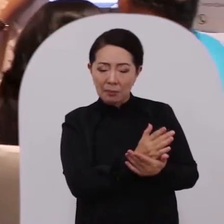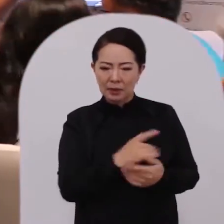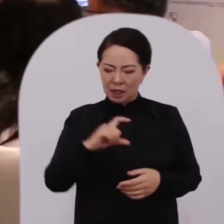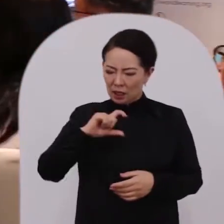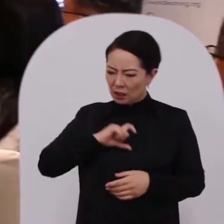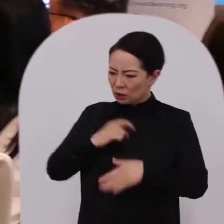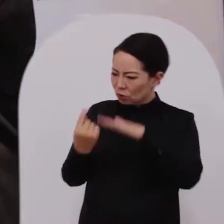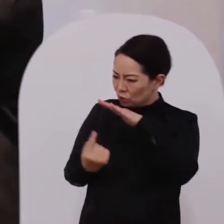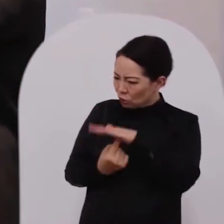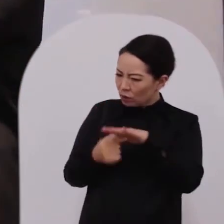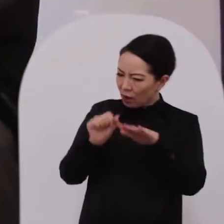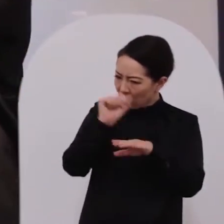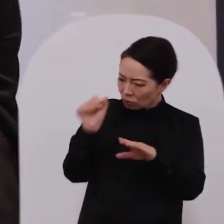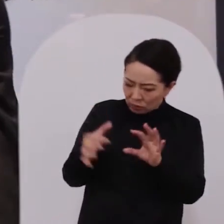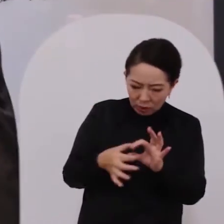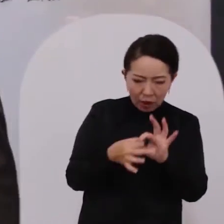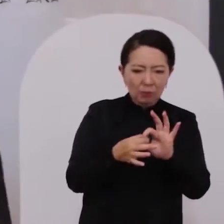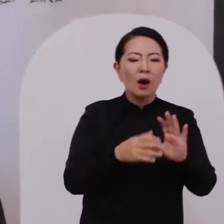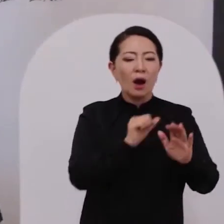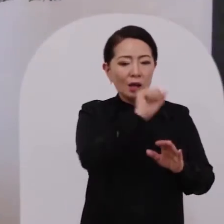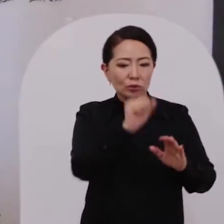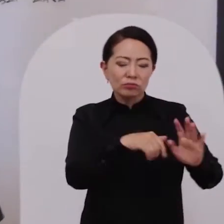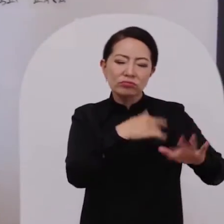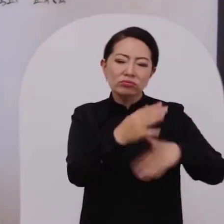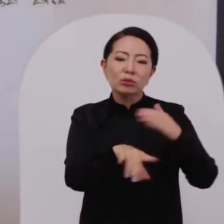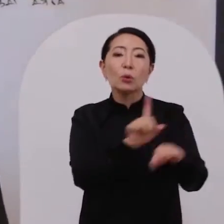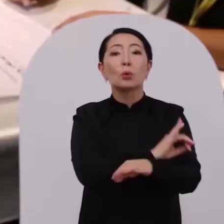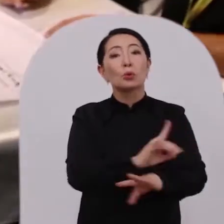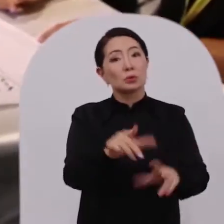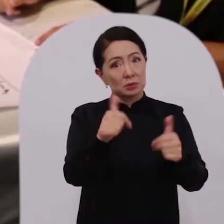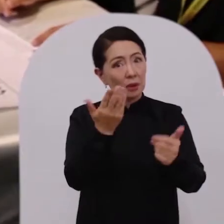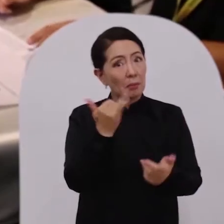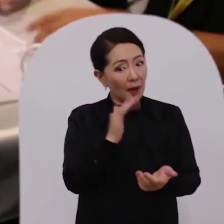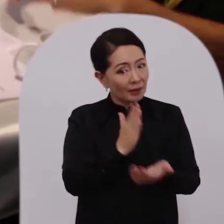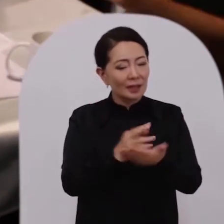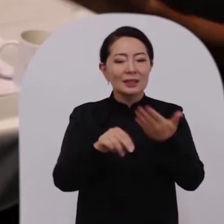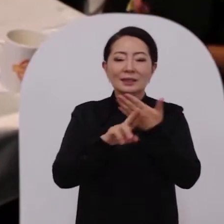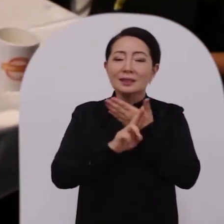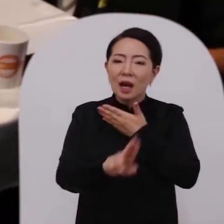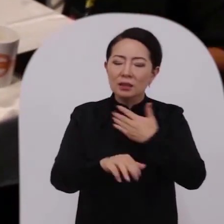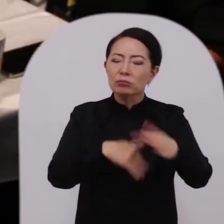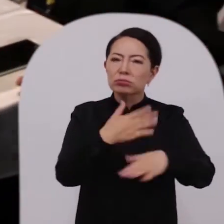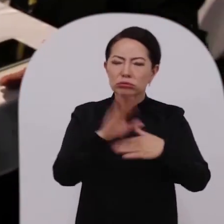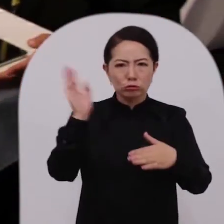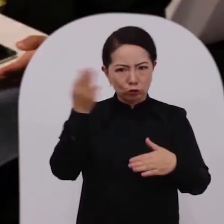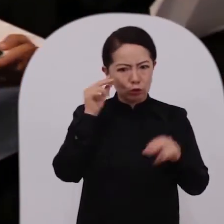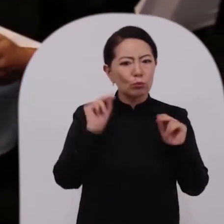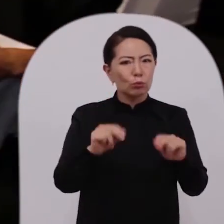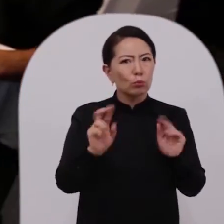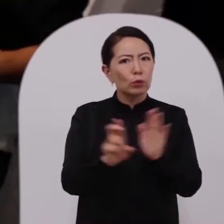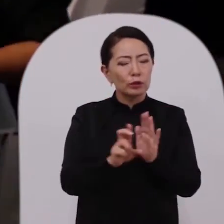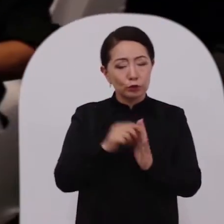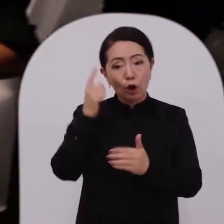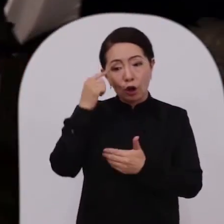Эрхэд суурилсан юм байх юм бол аливаа асуудал бол үр дүн тэ? Өвөөчтэй. Цаашаа алхах нь тодорхой бол юм байна гэдгийг